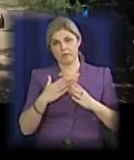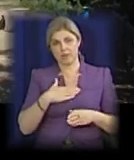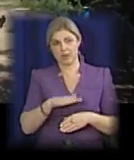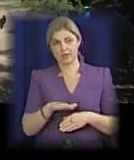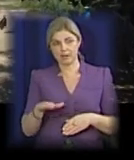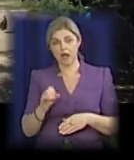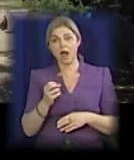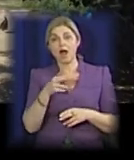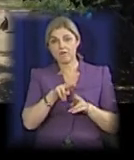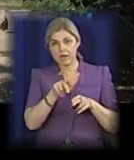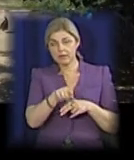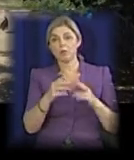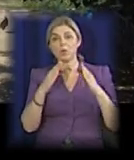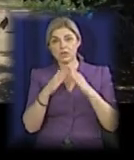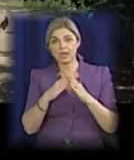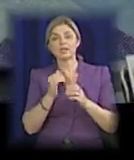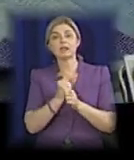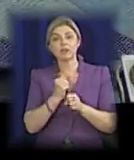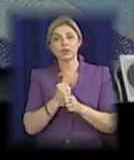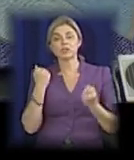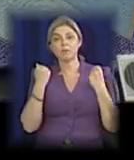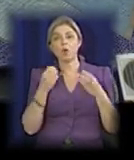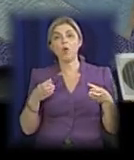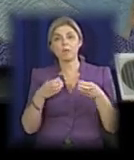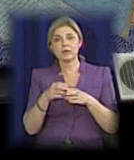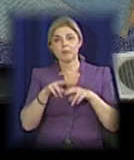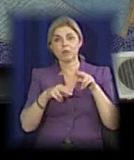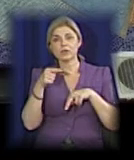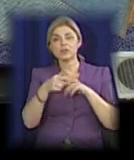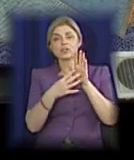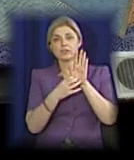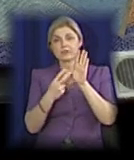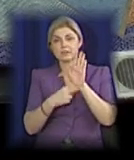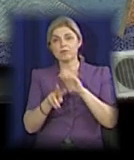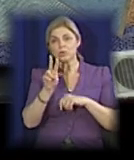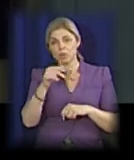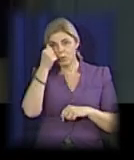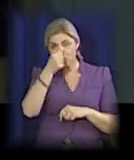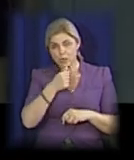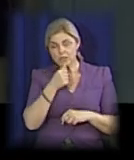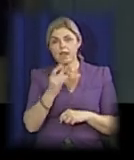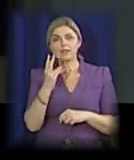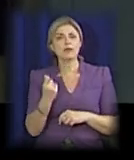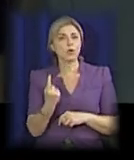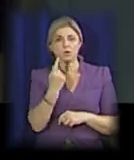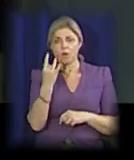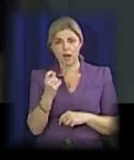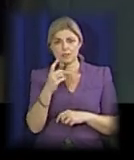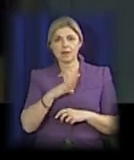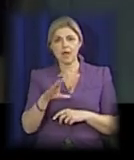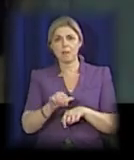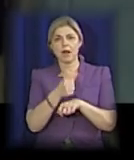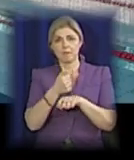цій будівлі відбувається наступне. Спорткомбінат побудований у 1972 році. Жодного разу тут не було